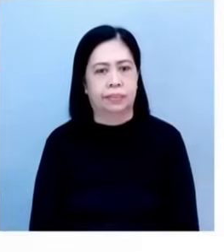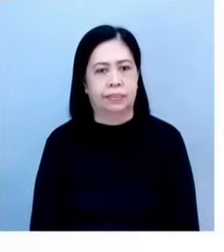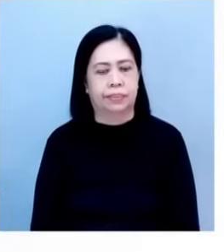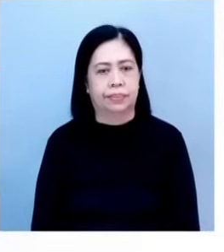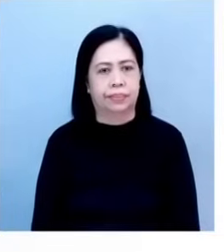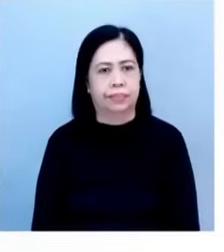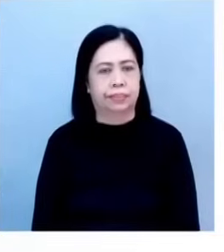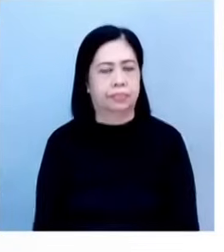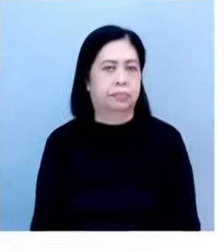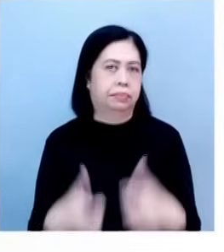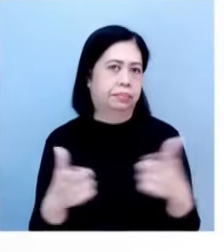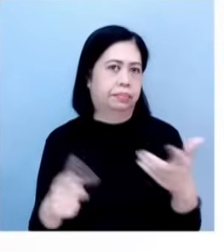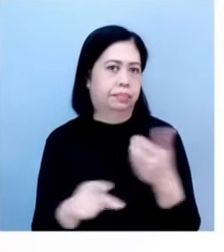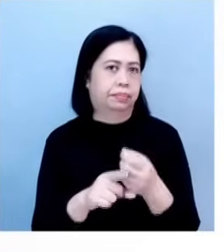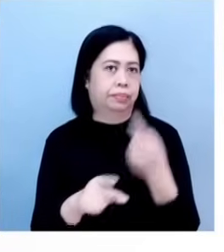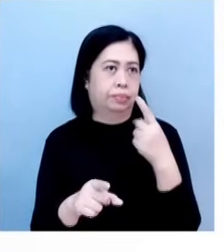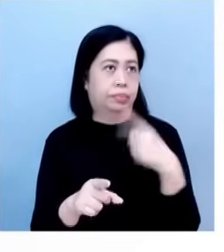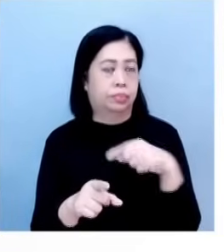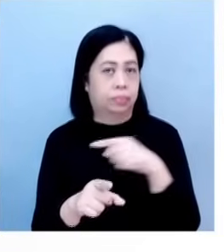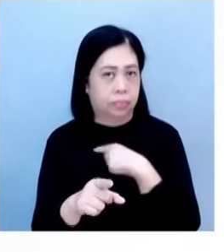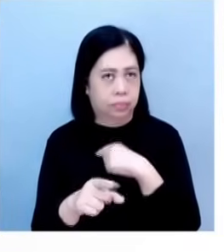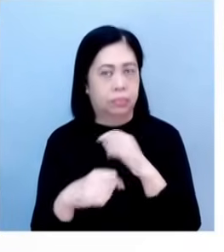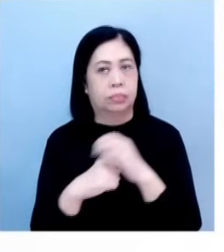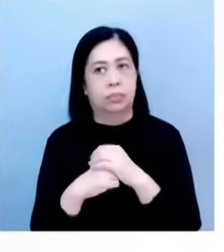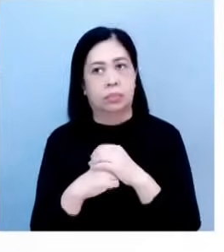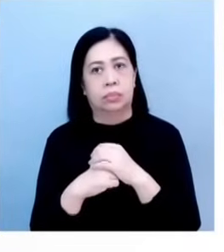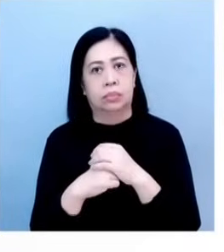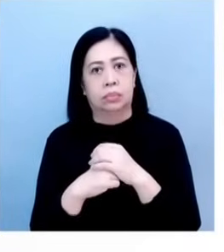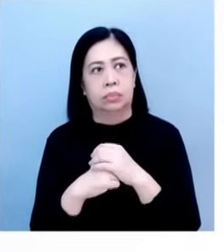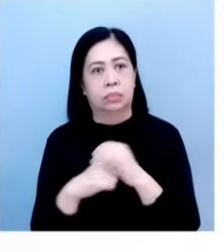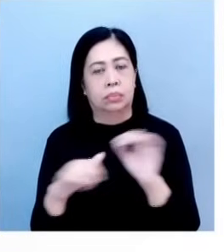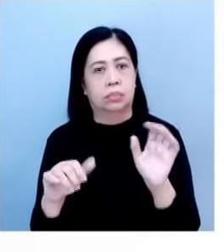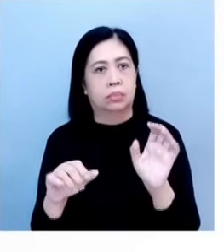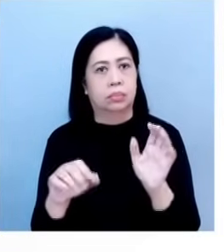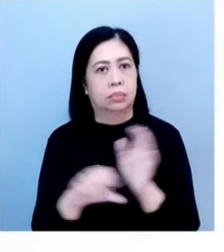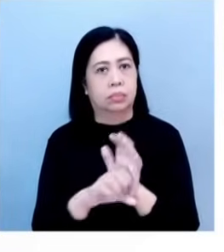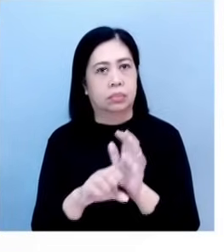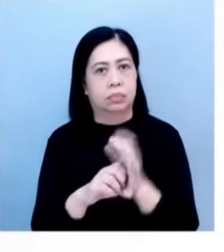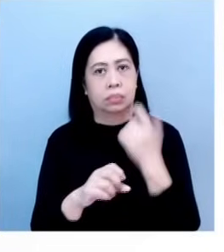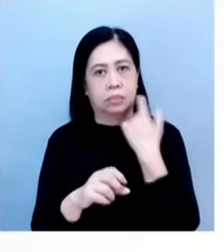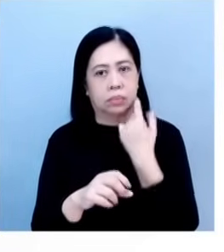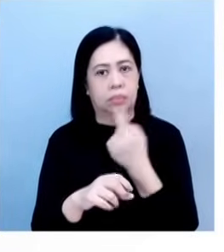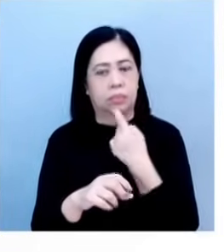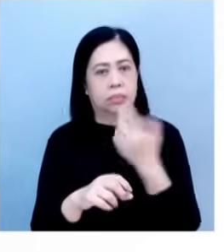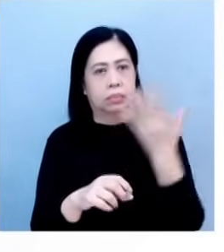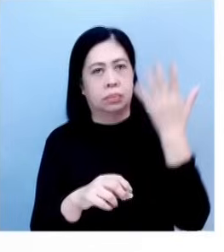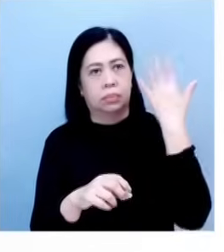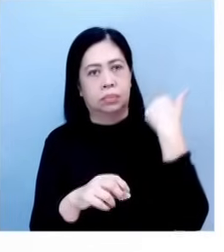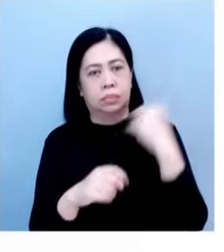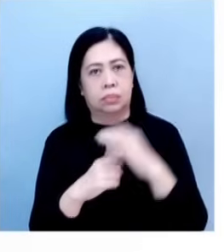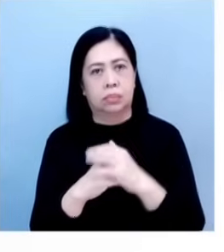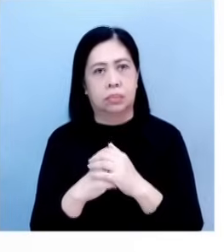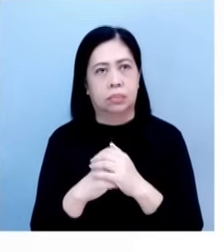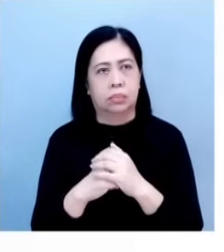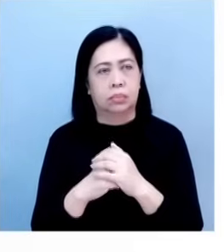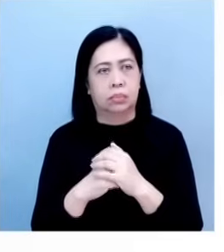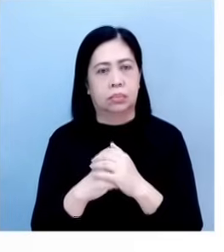Malaking bagay po ito sa amin, kagaya po nung nasabi namin nung mga nakaraan